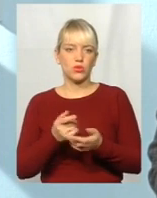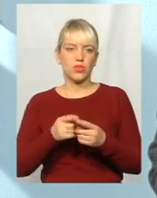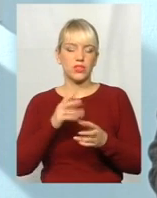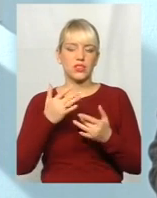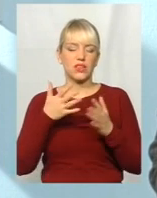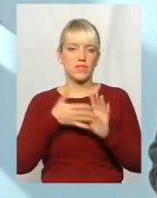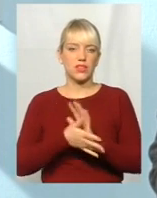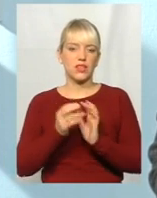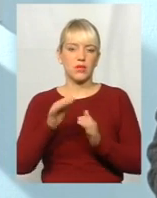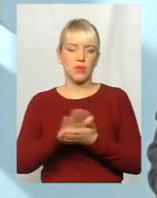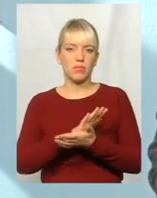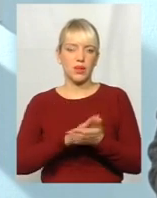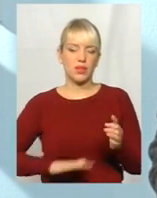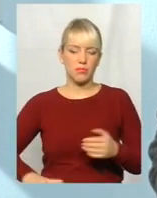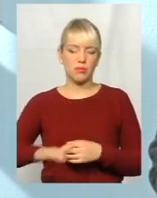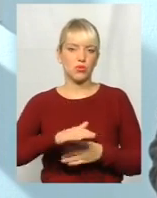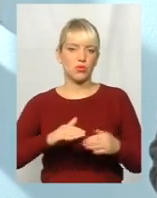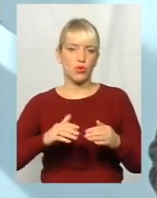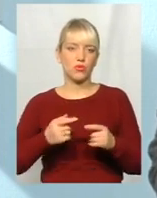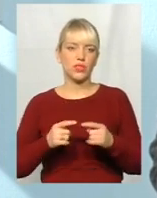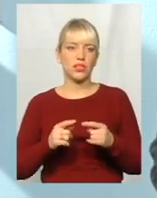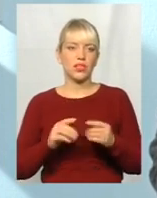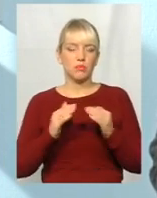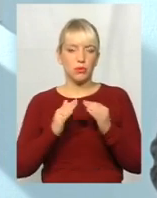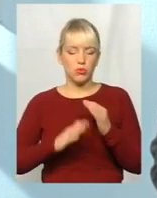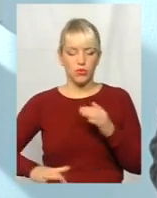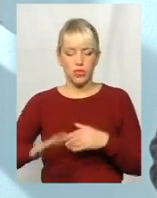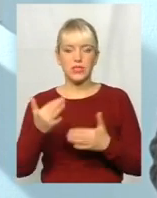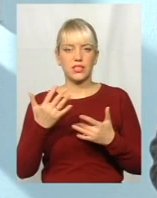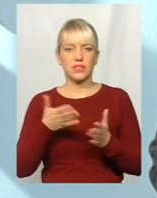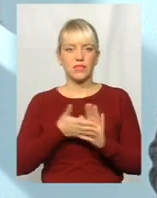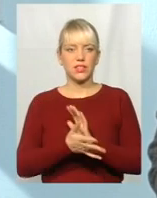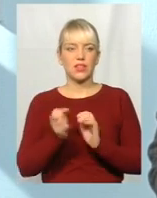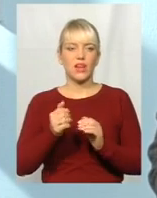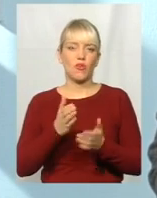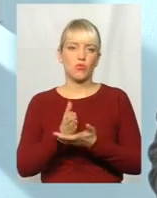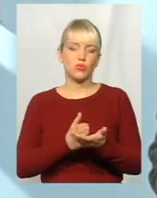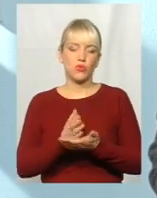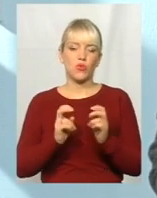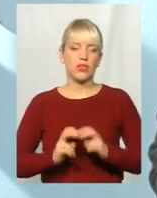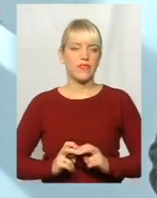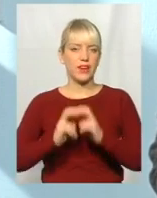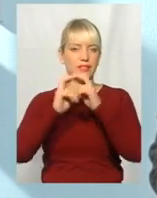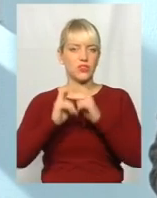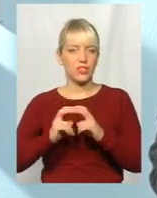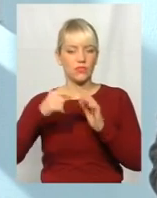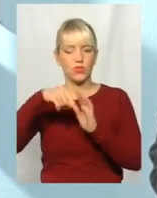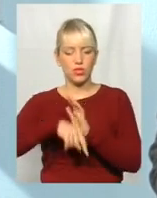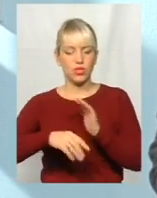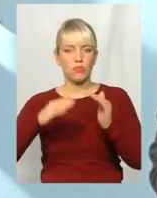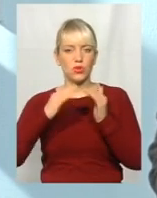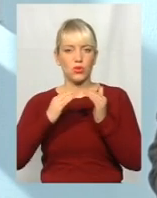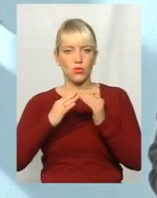прибирання прибудинкової території, скільки витрачено на обслуговування там, ліфтів, обслуговування внутрішньобудинкових